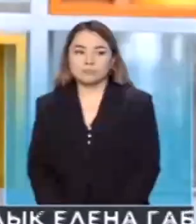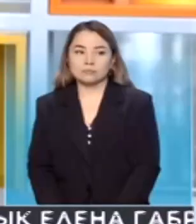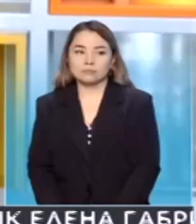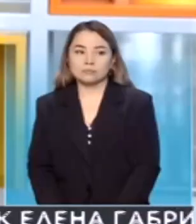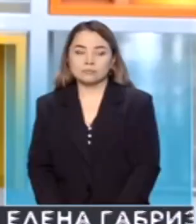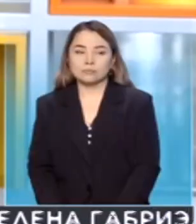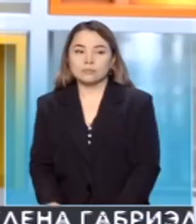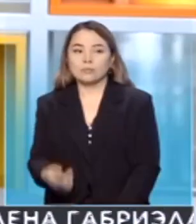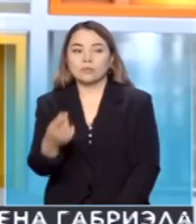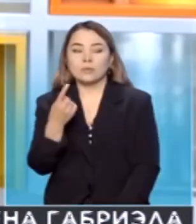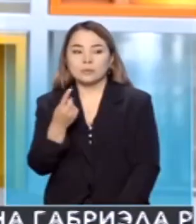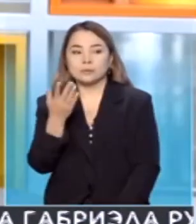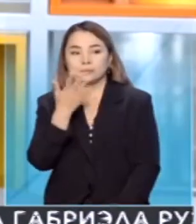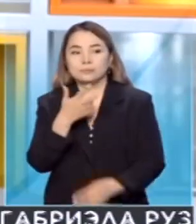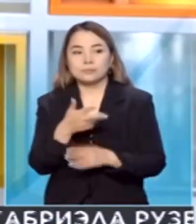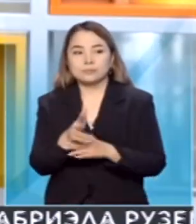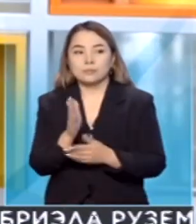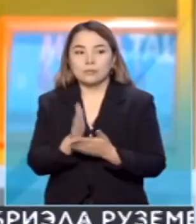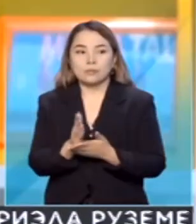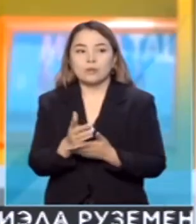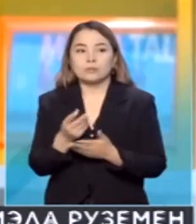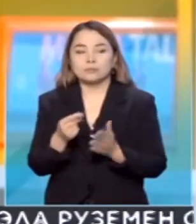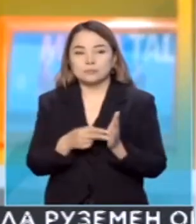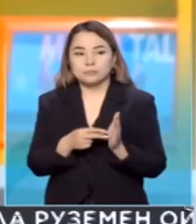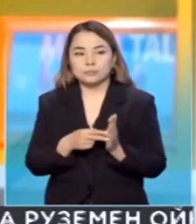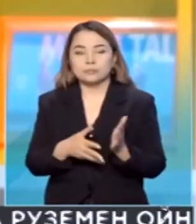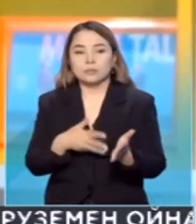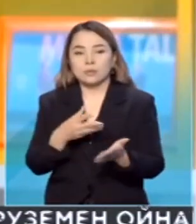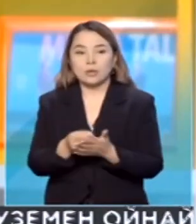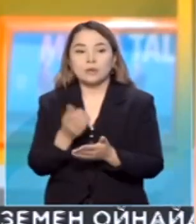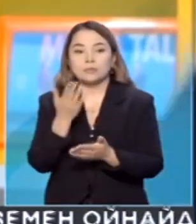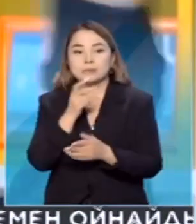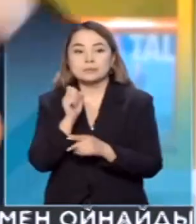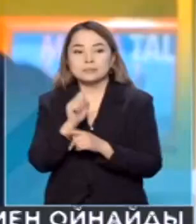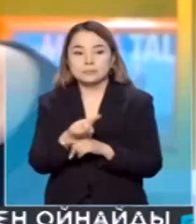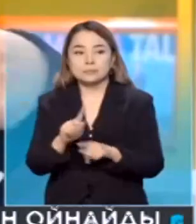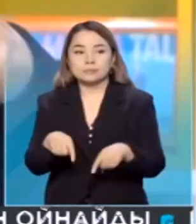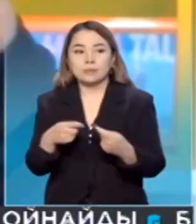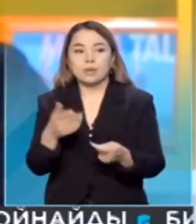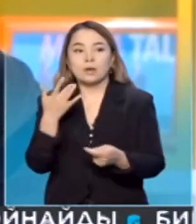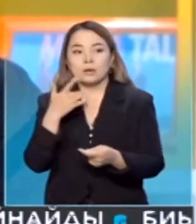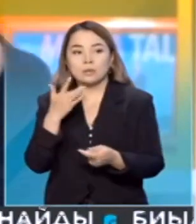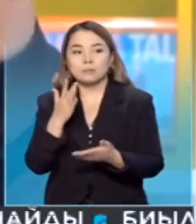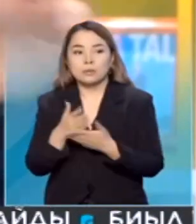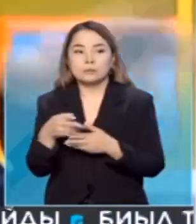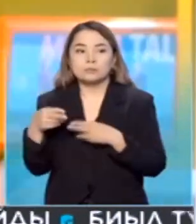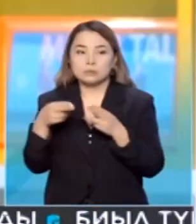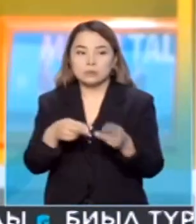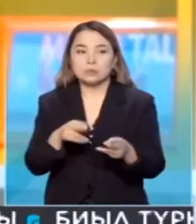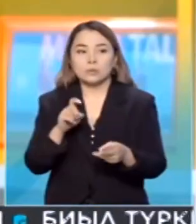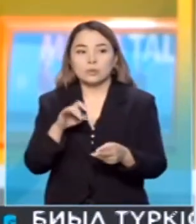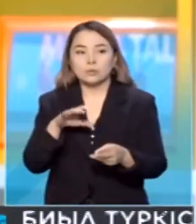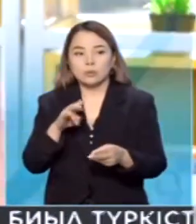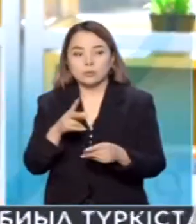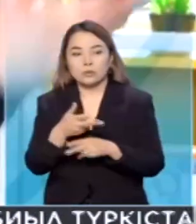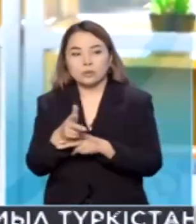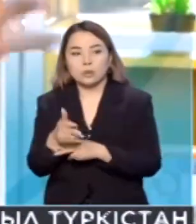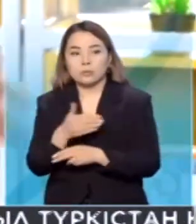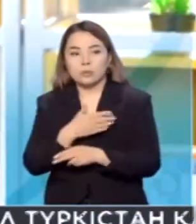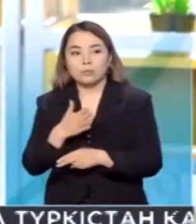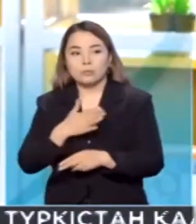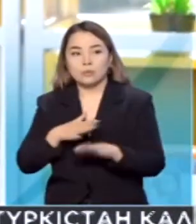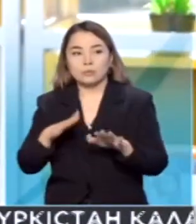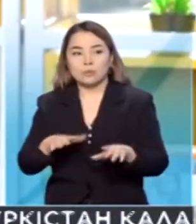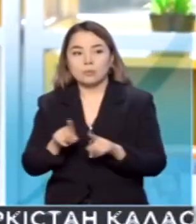Бір видеомызға бізге әрдайым бір көліктің ақшасын беріп отырады. Видеоға тапсырыс берейік. Америкаға кел, Хьюстонда түсіресің дейді. Мен